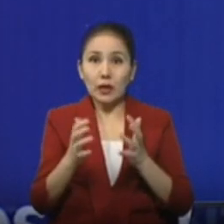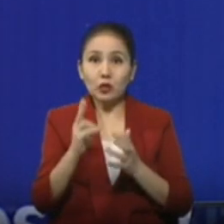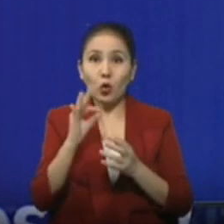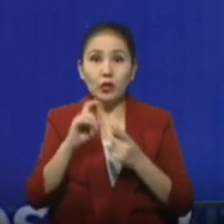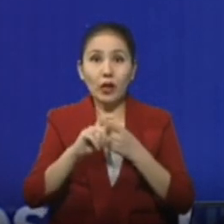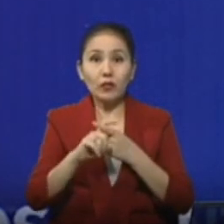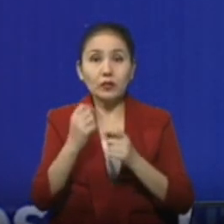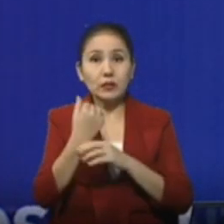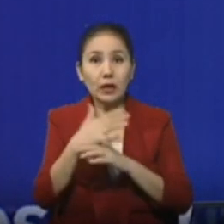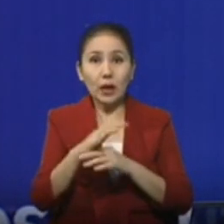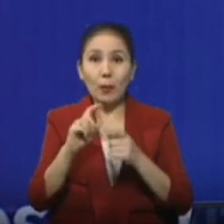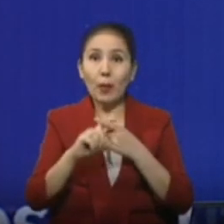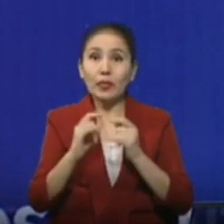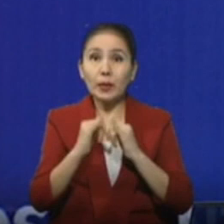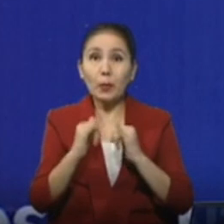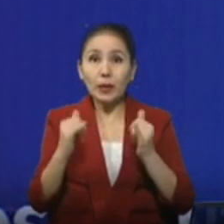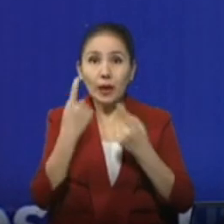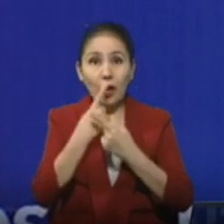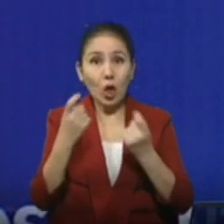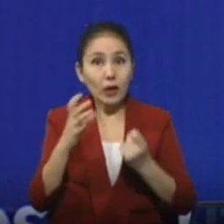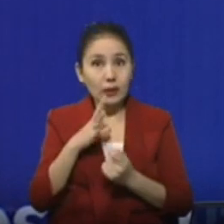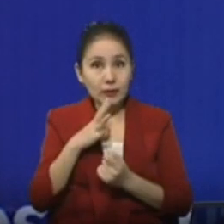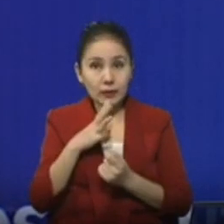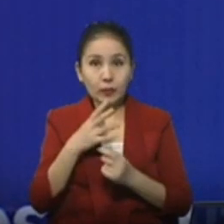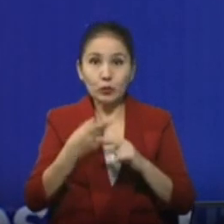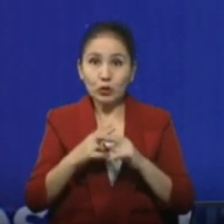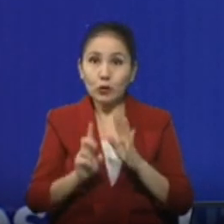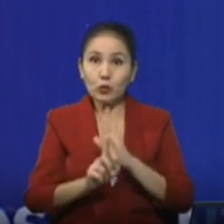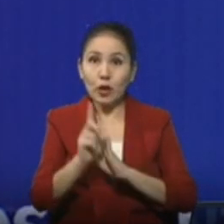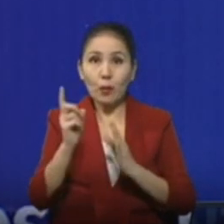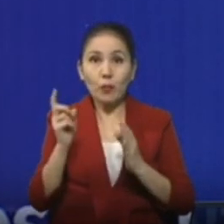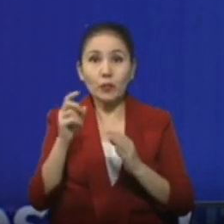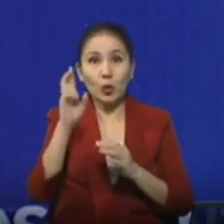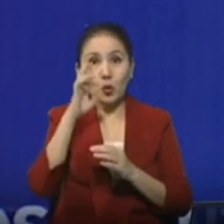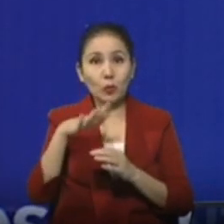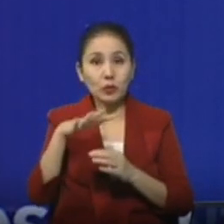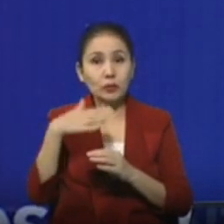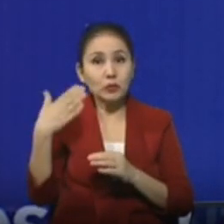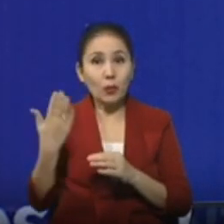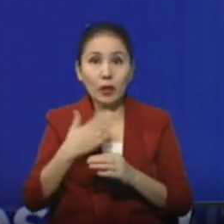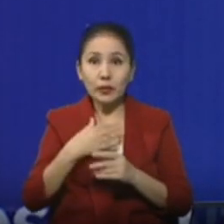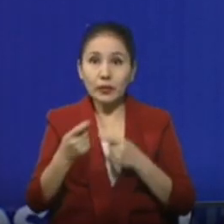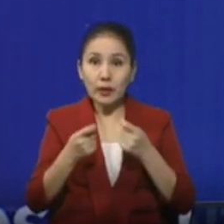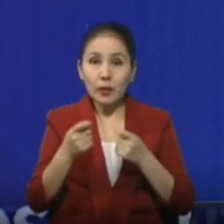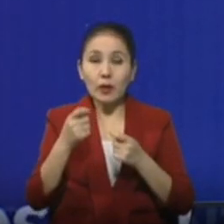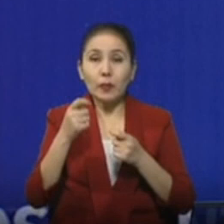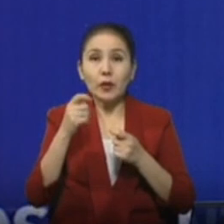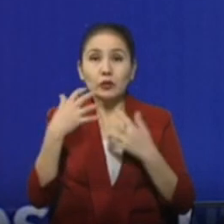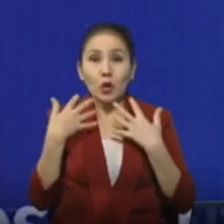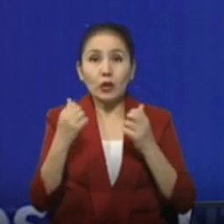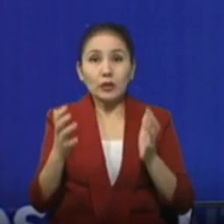koronavirus tarqalishini pandemiya deb e'lon qildi. Ushbu kundan boshlab hukumatimiz tomonidan, sog'liqni saqlash